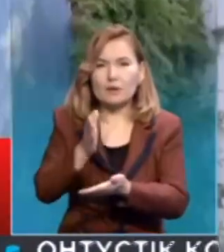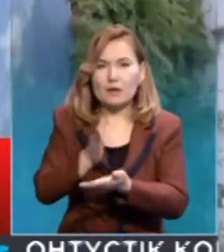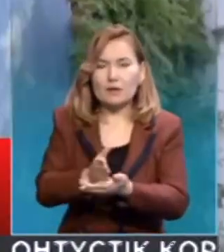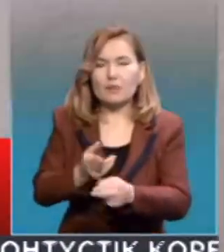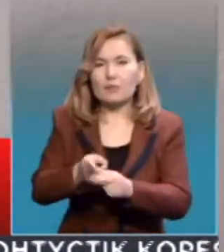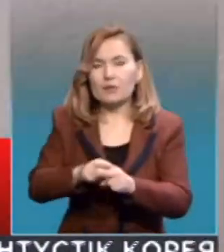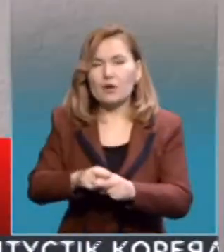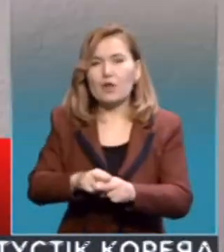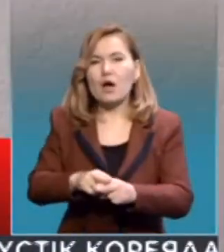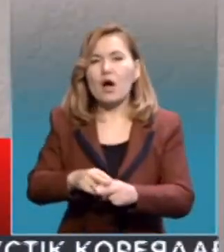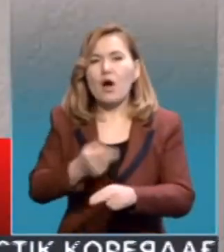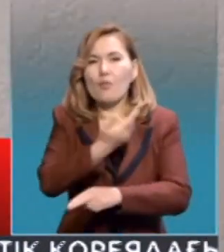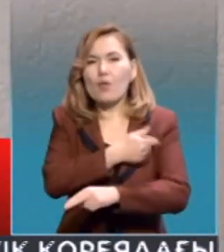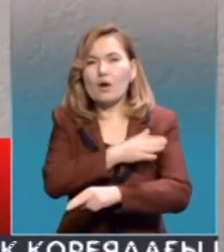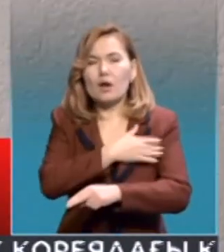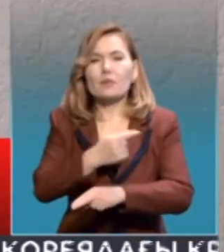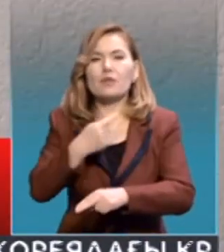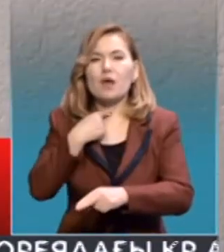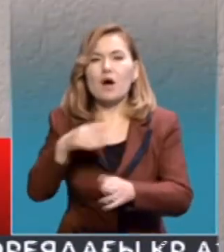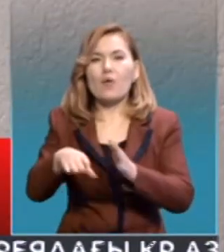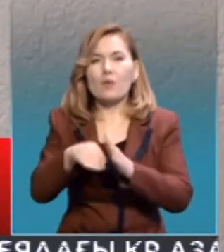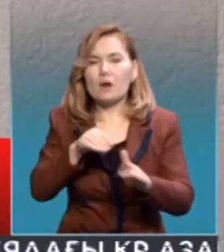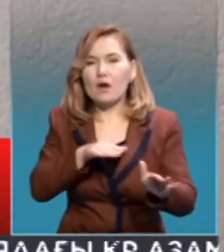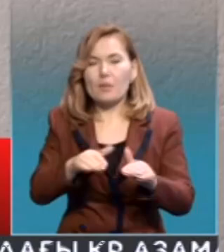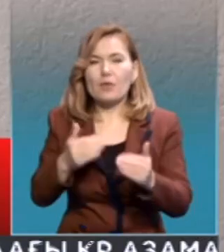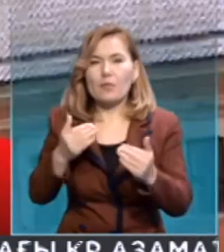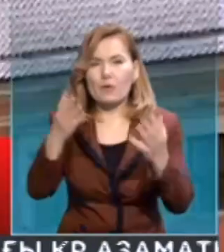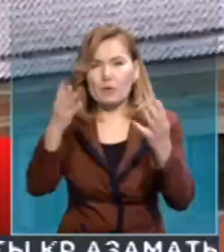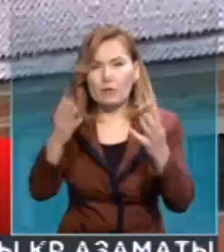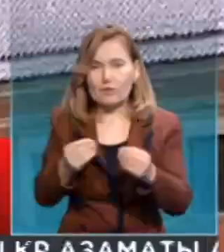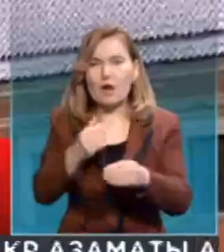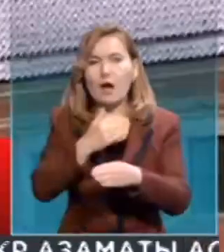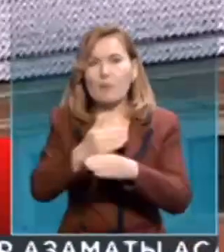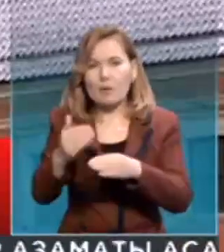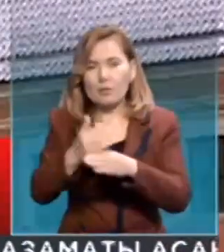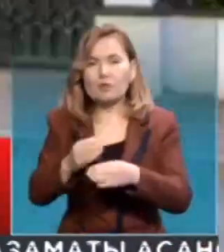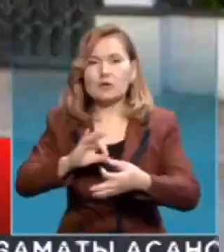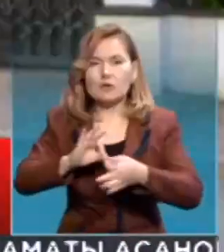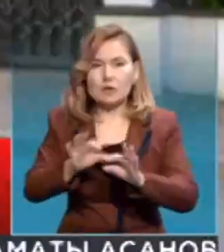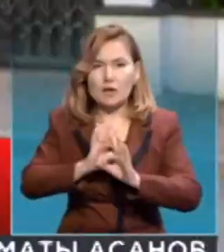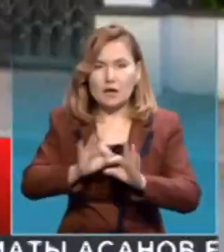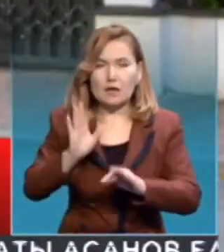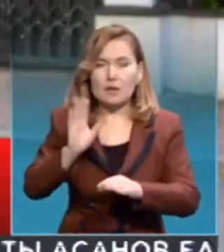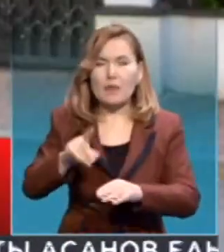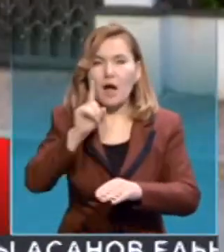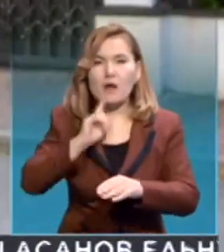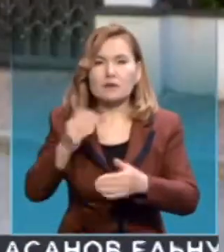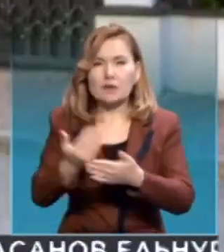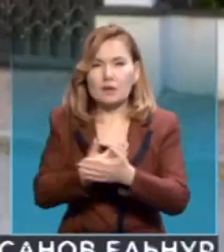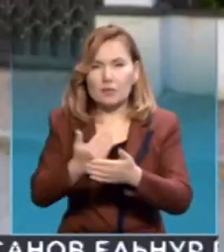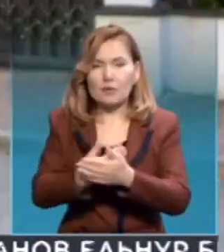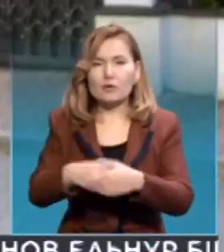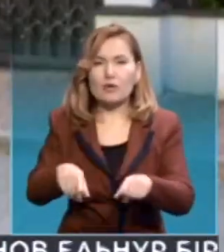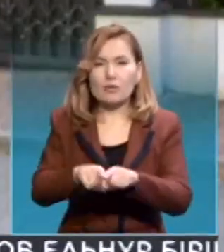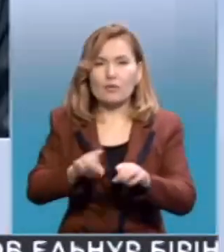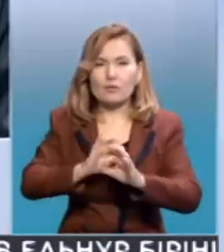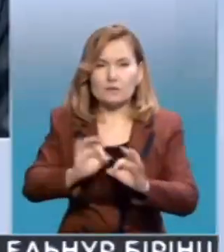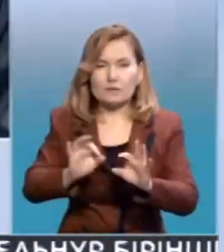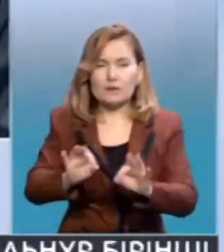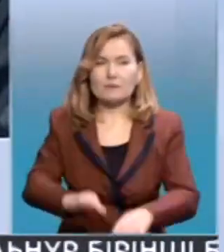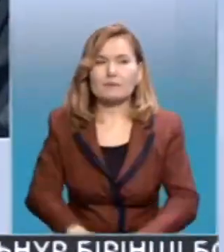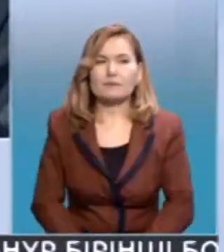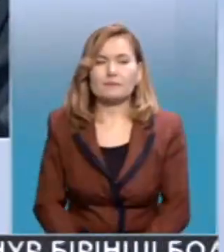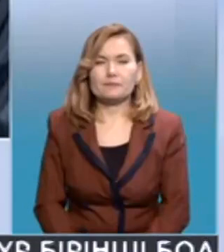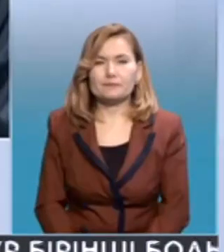Сондықтан Польшадағы дауыс беру науқанын мен бүгін әлі де толық баяндайтын боламын. Әзірге ақпарат осы. Альбина, сөз кезегі